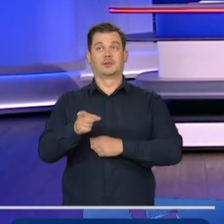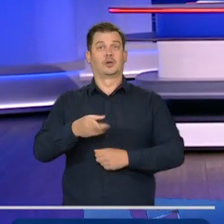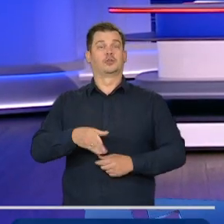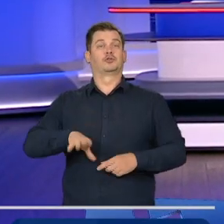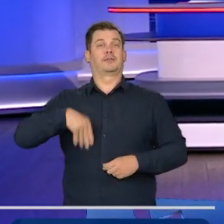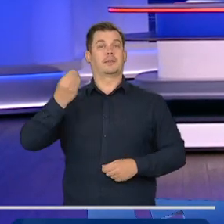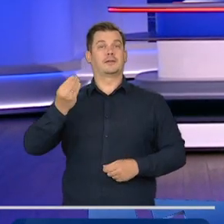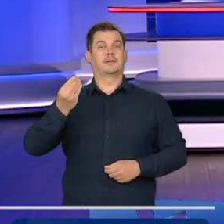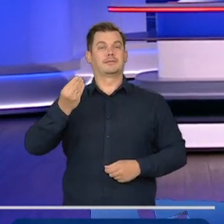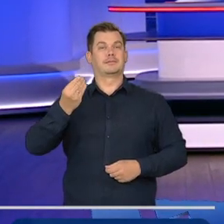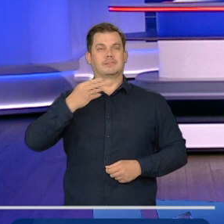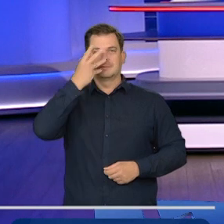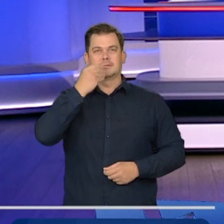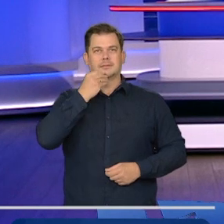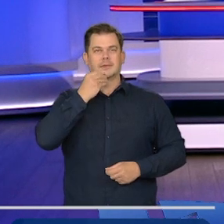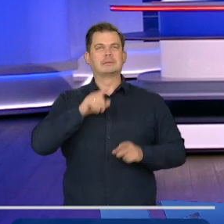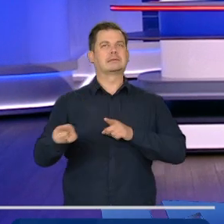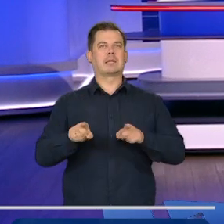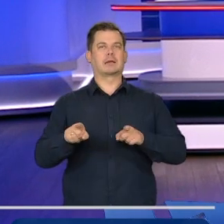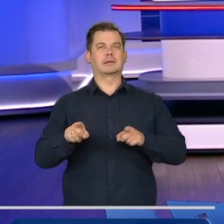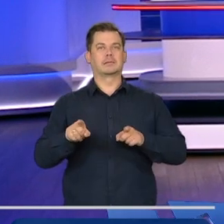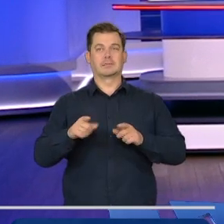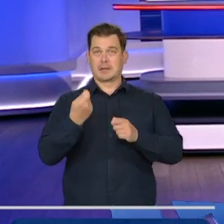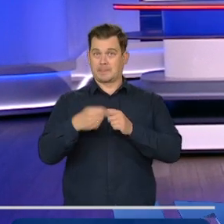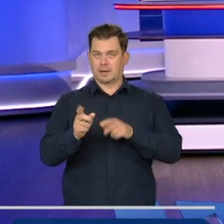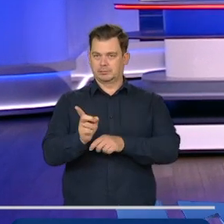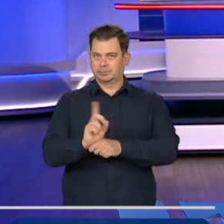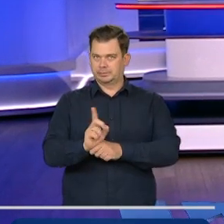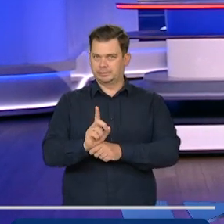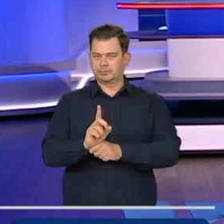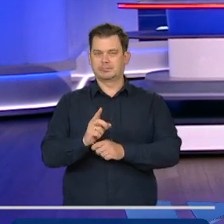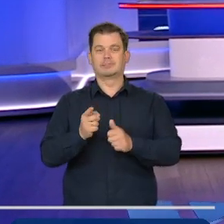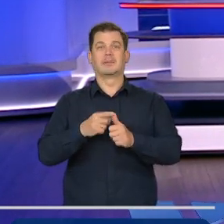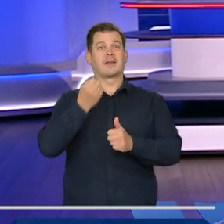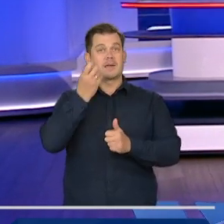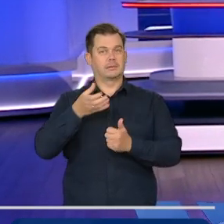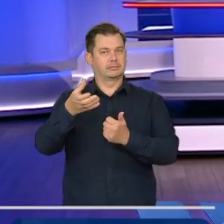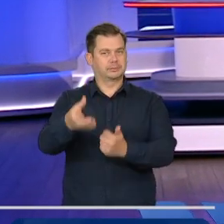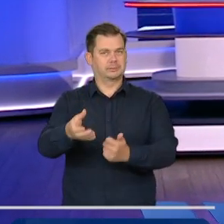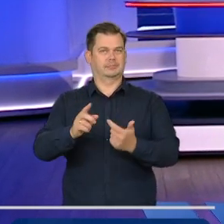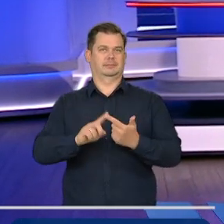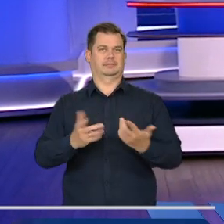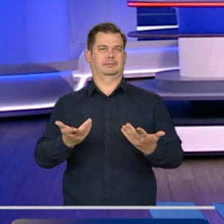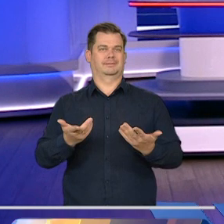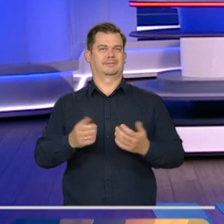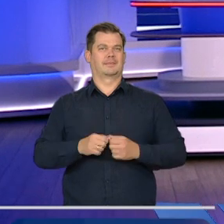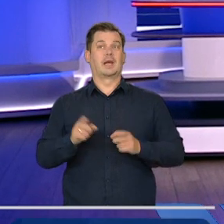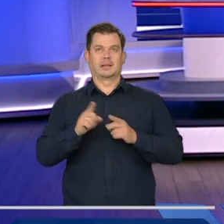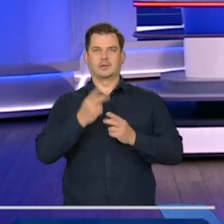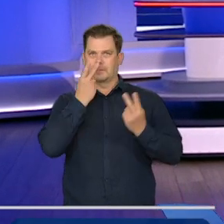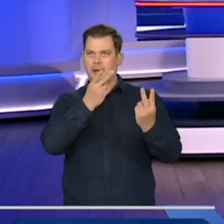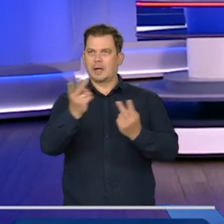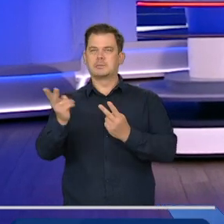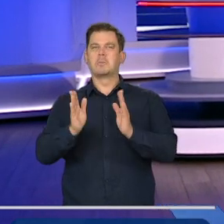co jest tym świadectwem tego święta? Jakie są znaki? Zapalone znicze, położone kwiaty. I widzę też